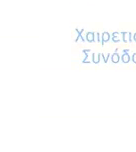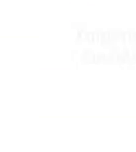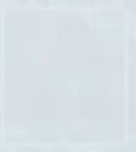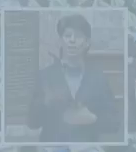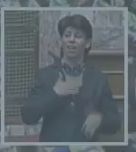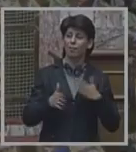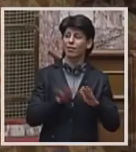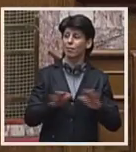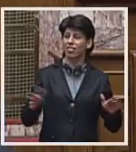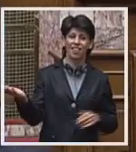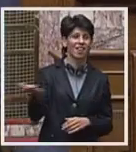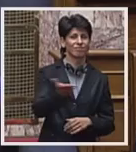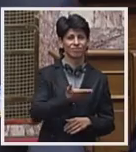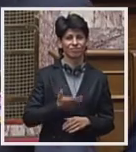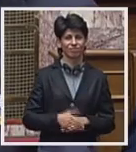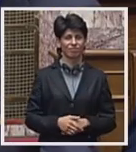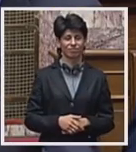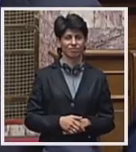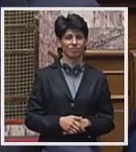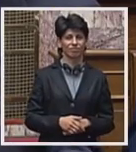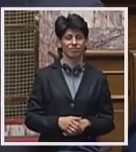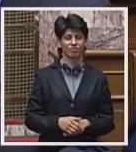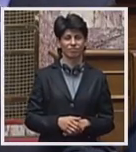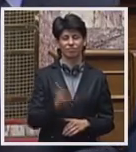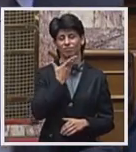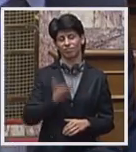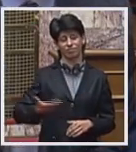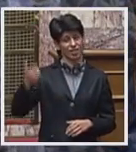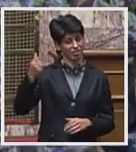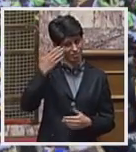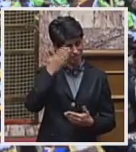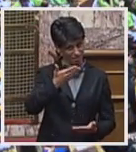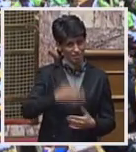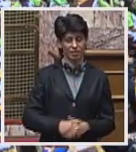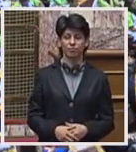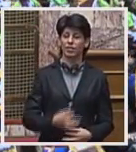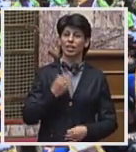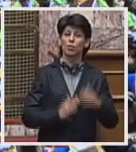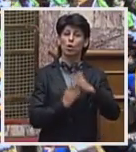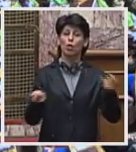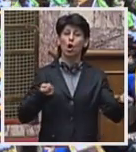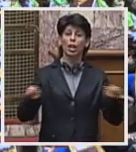Αγαπητά παιδιά, Παναγιώτατε, κύριε Πρόεδρε της Οργανωτικής Επιτροπής